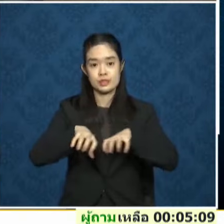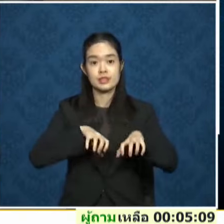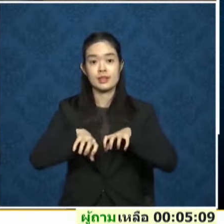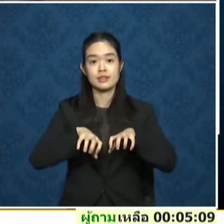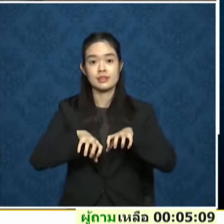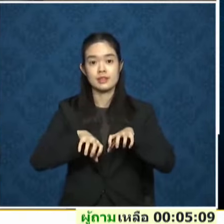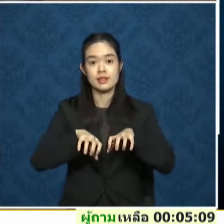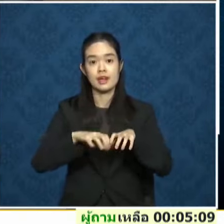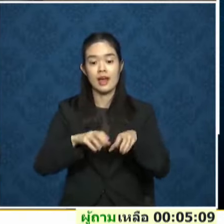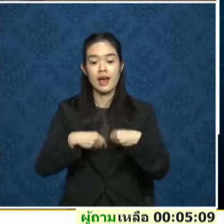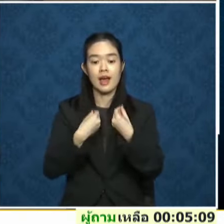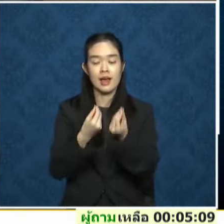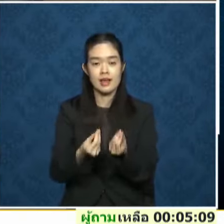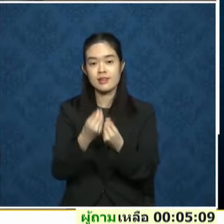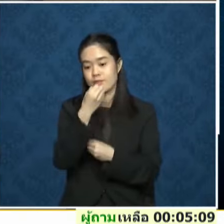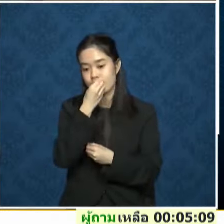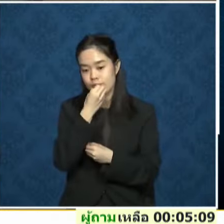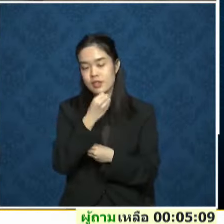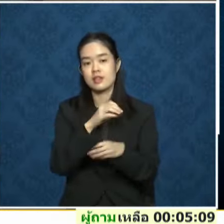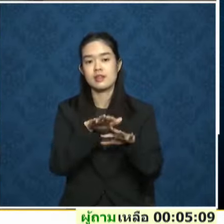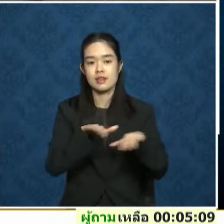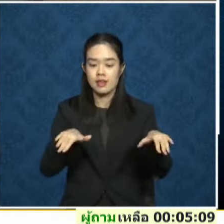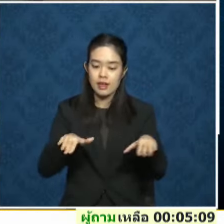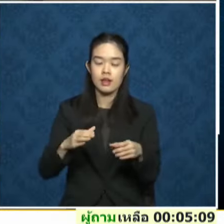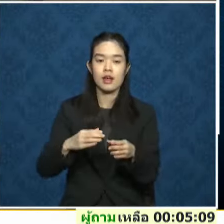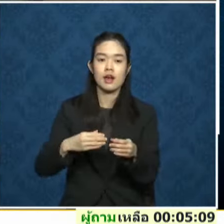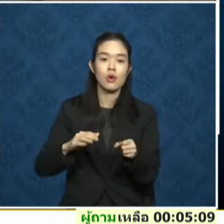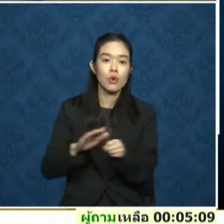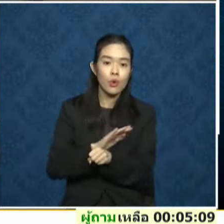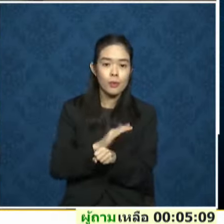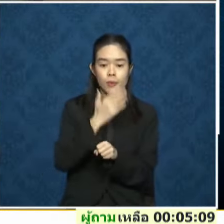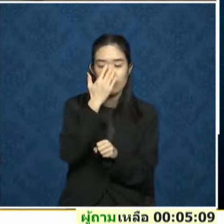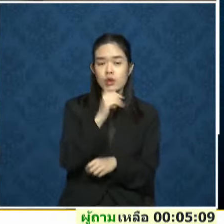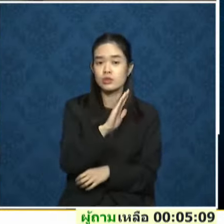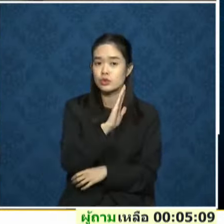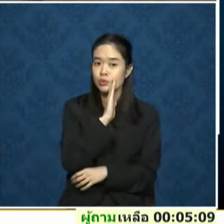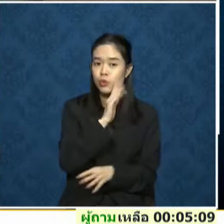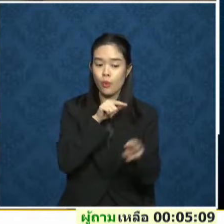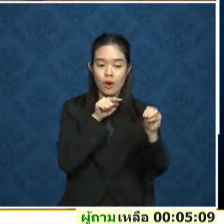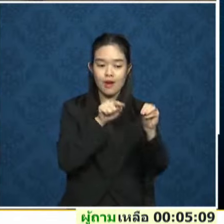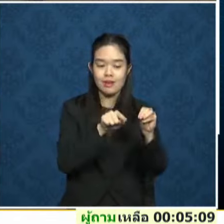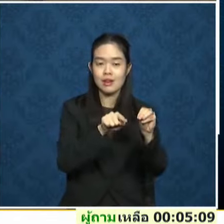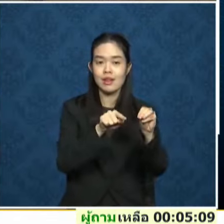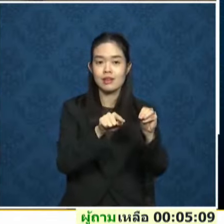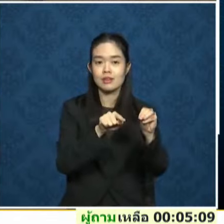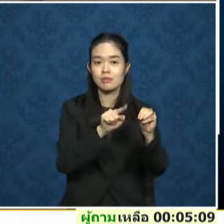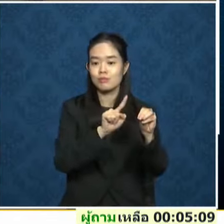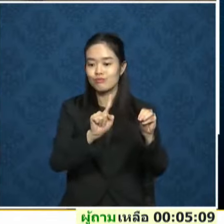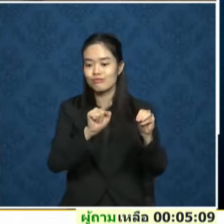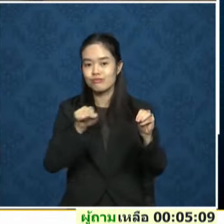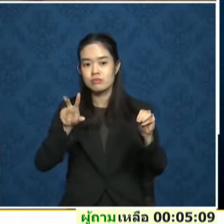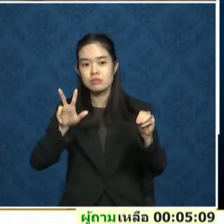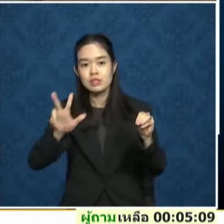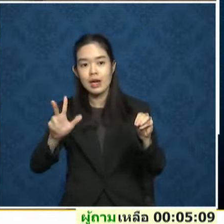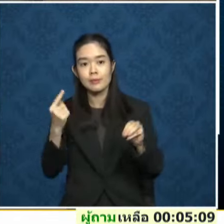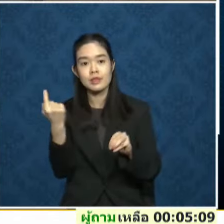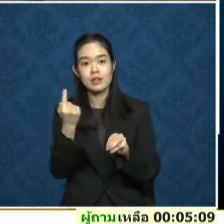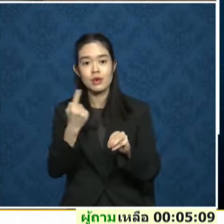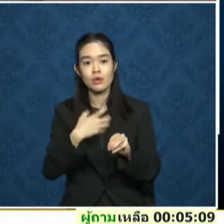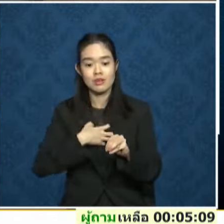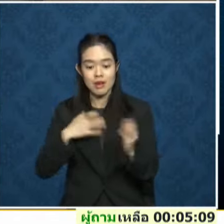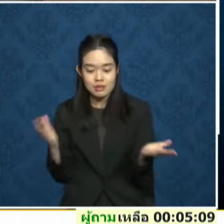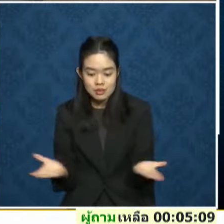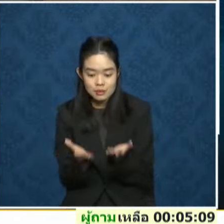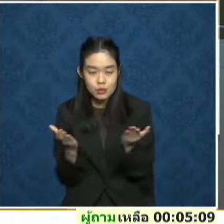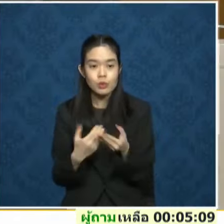ามีโอกาสในโรงเรียนที่เป็นมัธยมล้วนก็ต้องมีการขยับกันต่อไปเพื่อจะขอให้การสนับสนุ